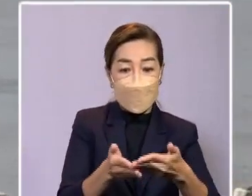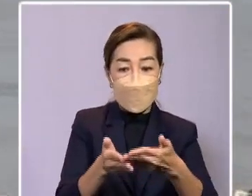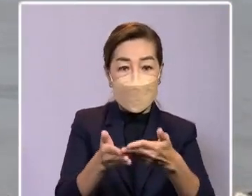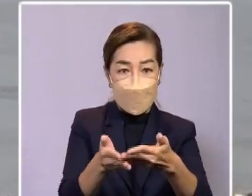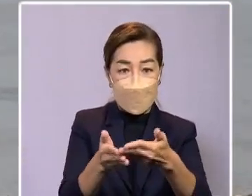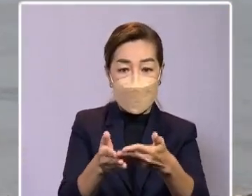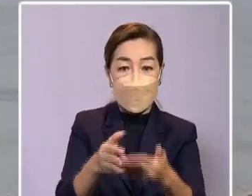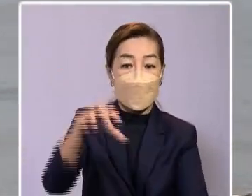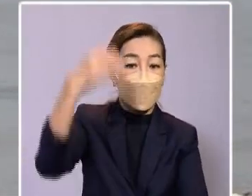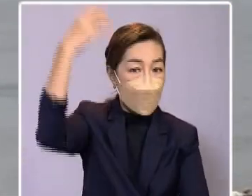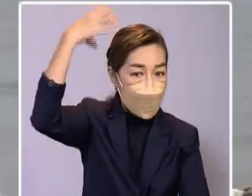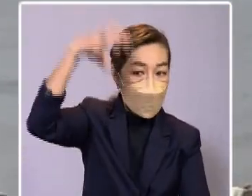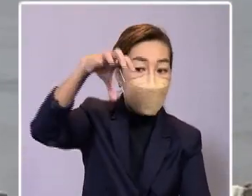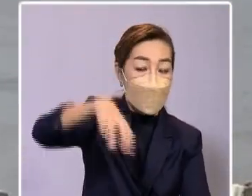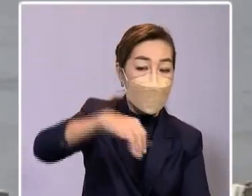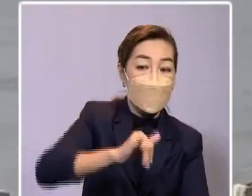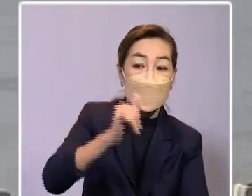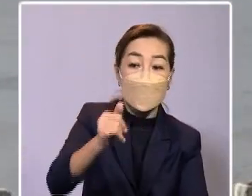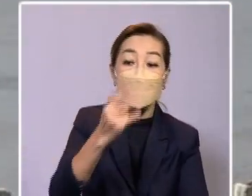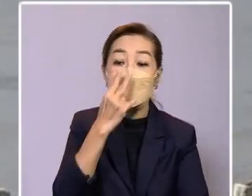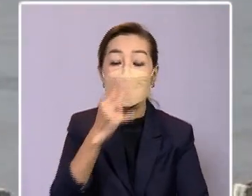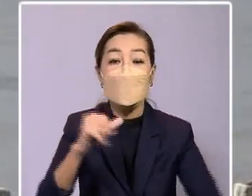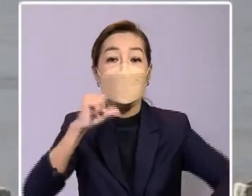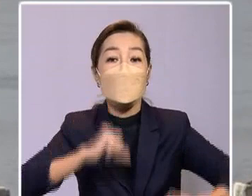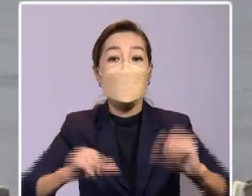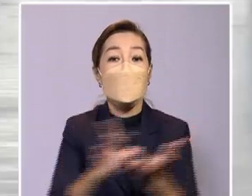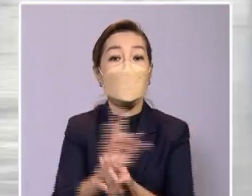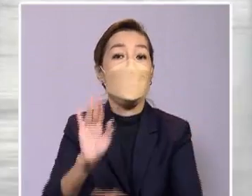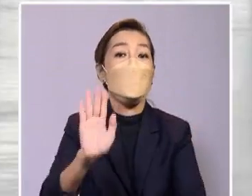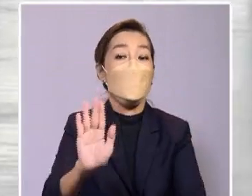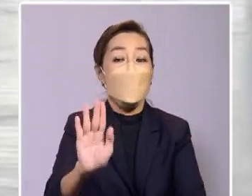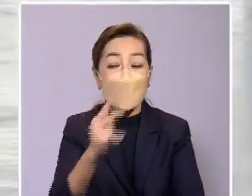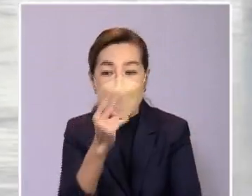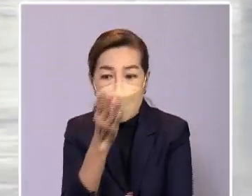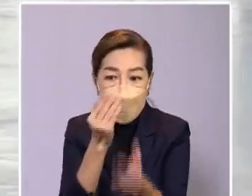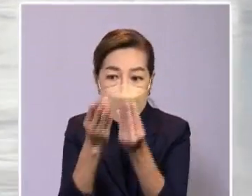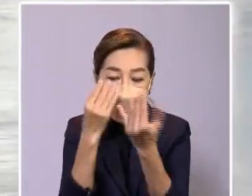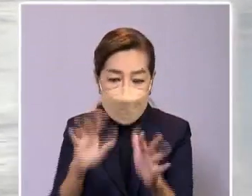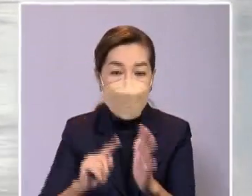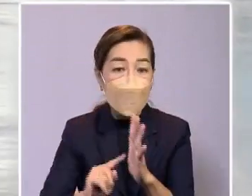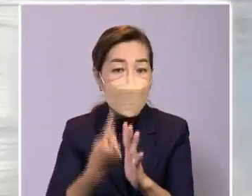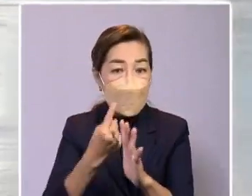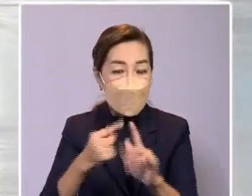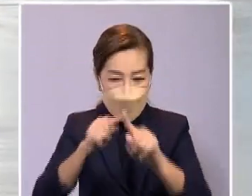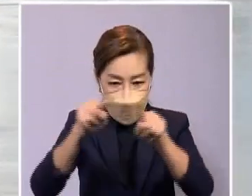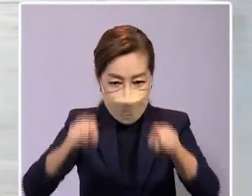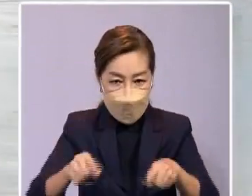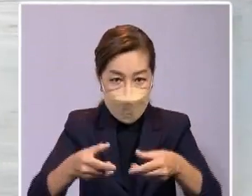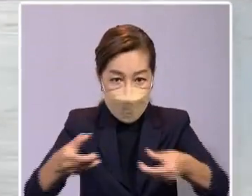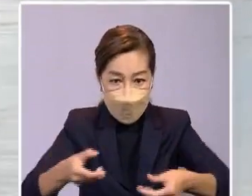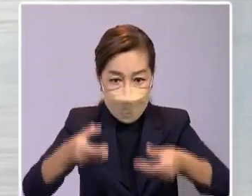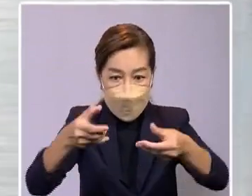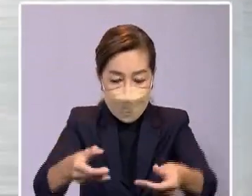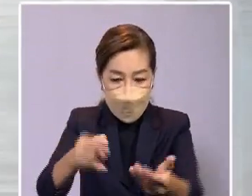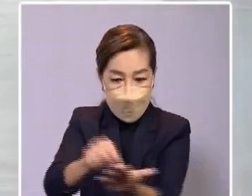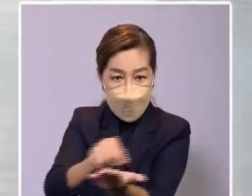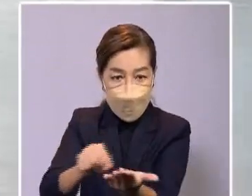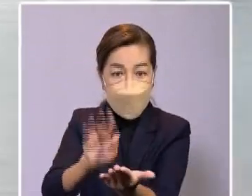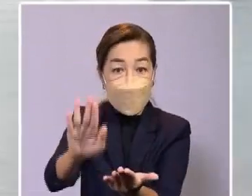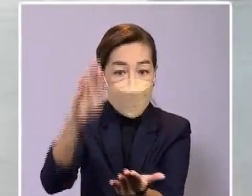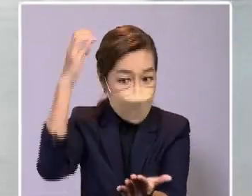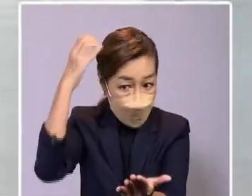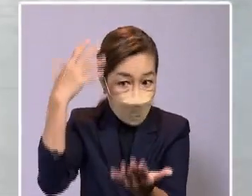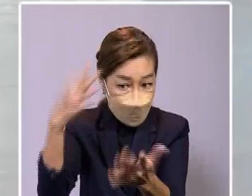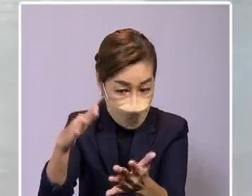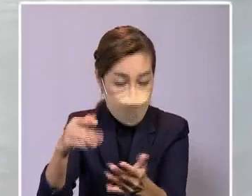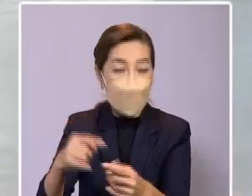งสปป.ลาวไปชมการแสดงทางวัฒนธรรมของทางลาวและเริ่มพิธีการวางศิลาฤกษ์ฝั่งสปป.ลาวเสร็จแล้ว